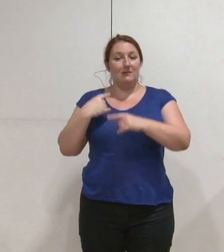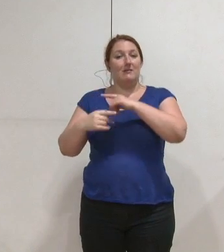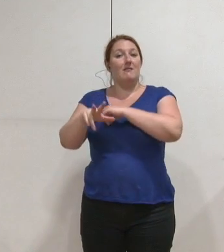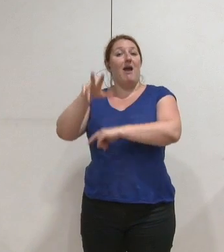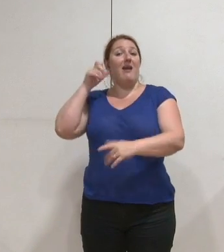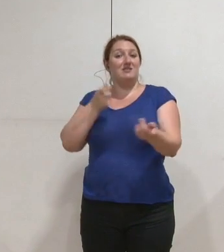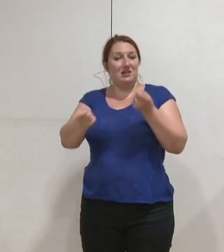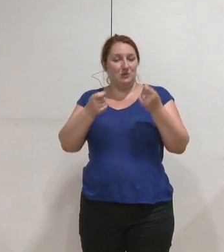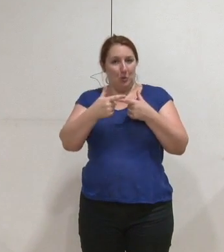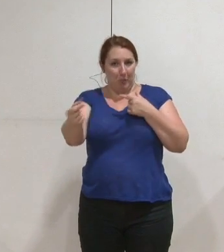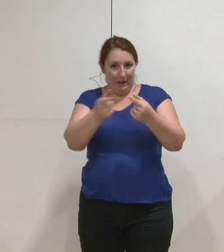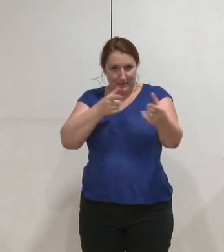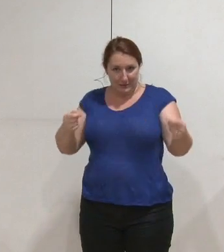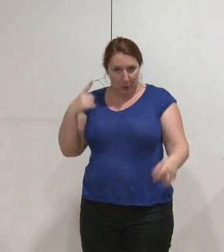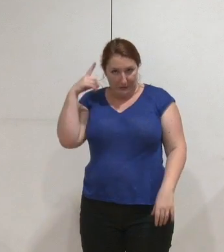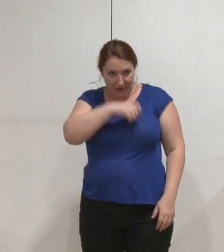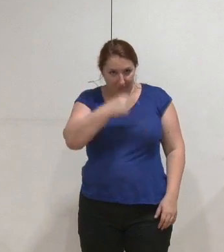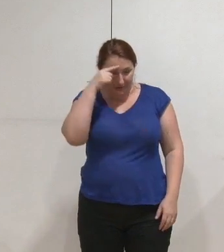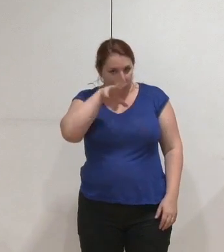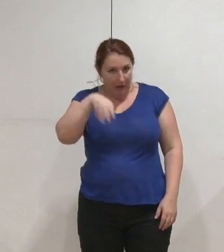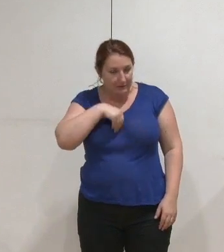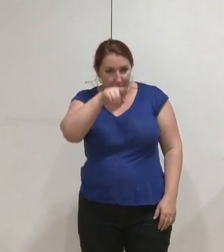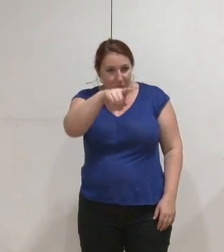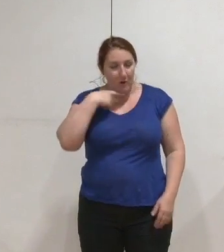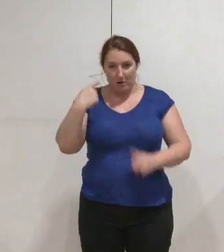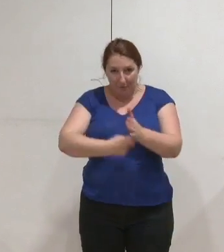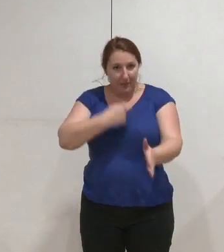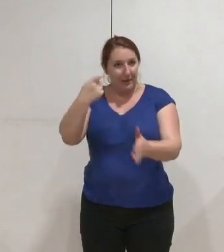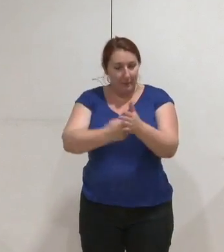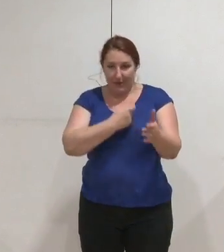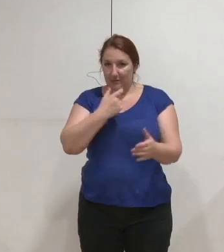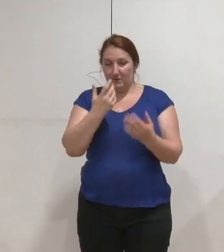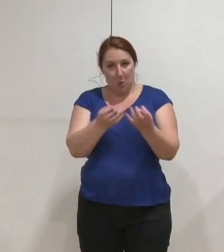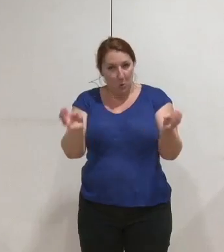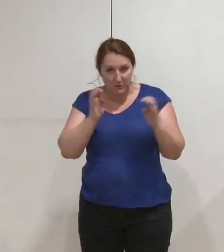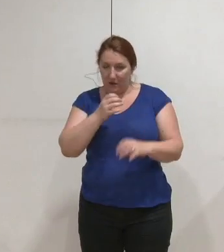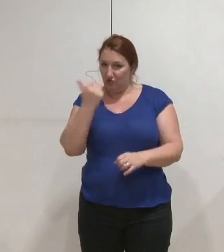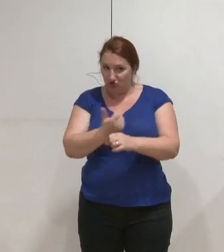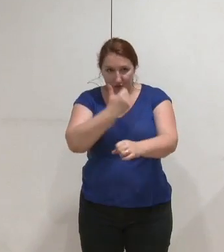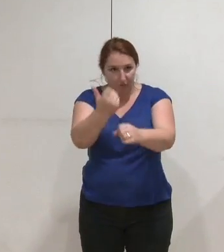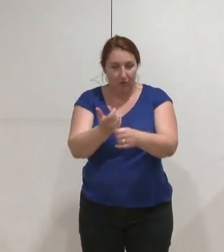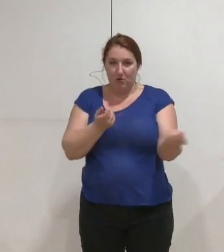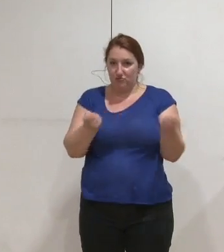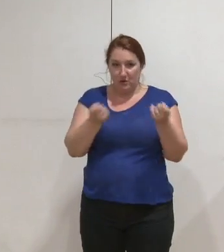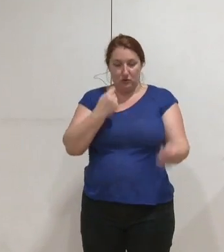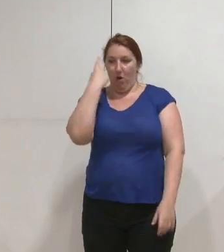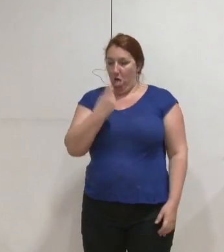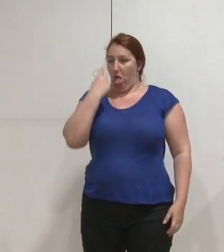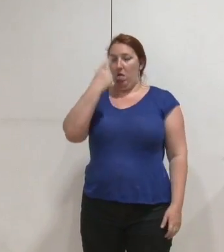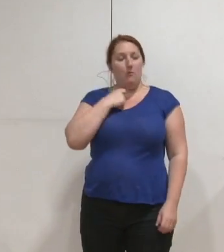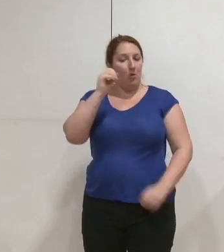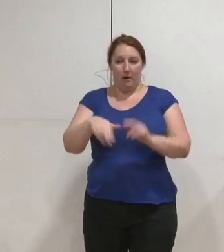du Palais des Sports vous revenez à chaque conseil municipal sur ce mode de gestion donc je vais bien sûr répondre à vos questions concernant